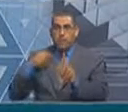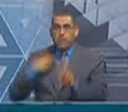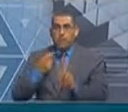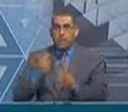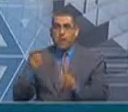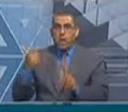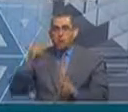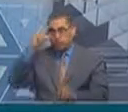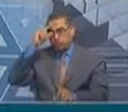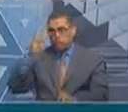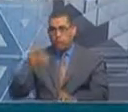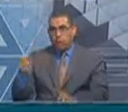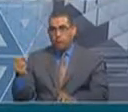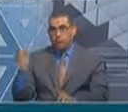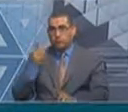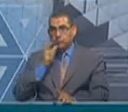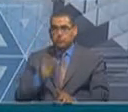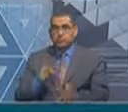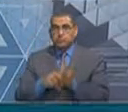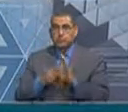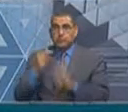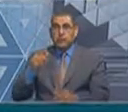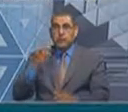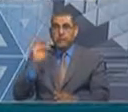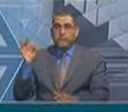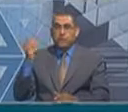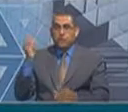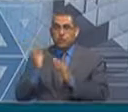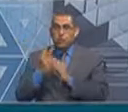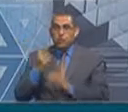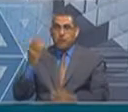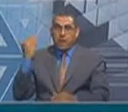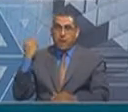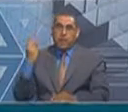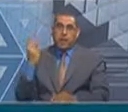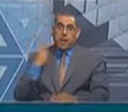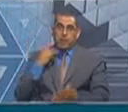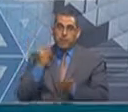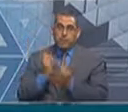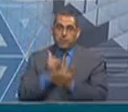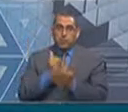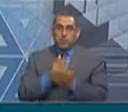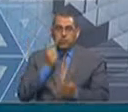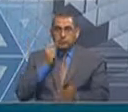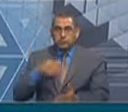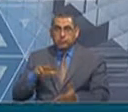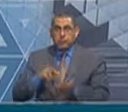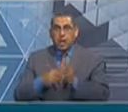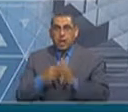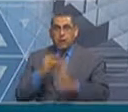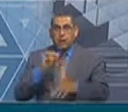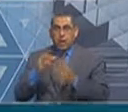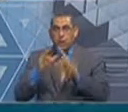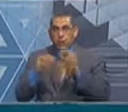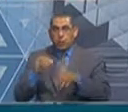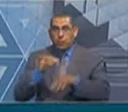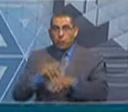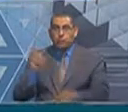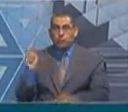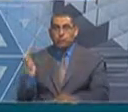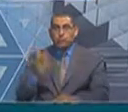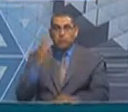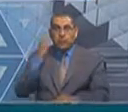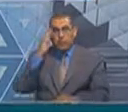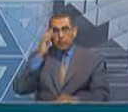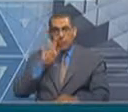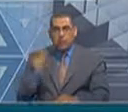الرئيس الفرنسي خلال أيضا اليومين الماضيين مع عدد من المسؤولين اللبنانيين. يعني يؤمل أن